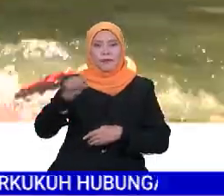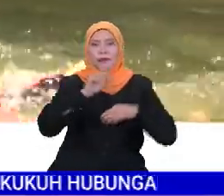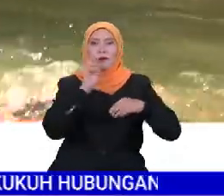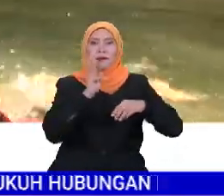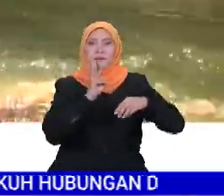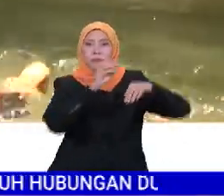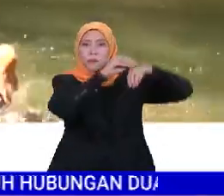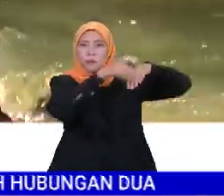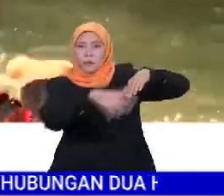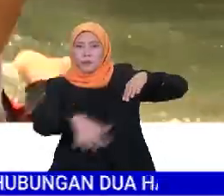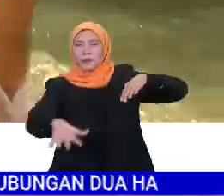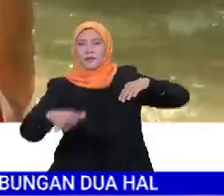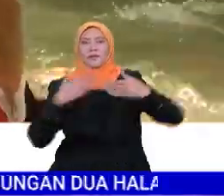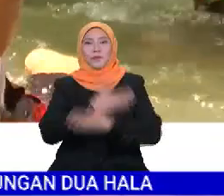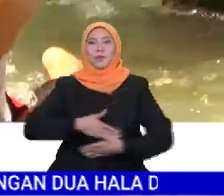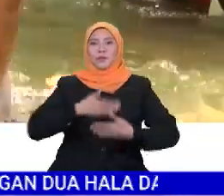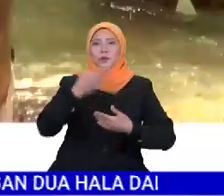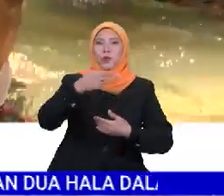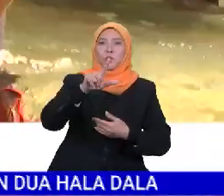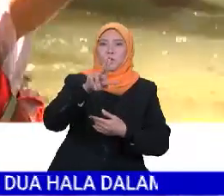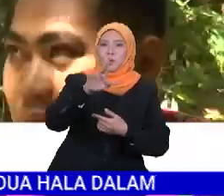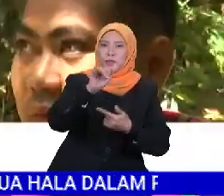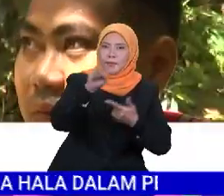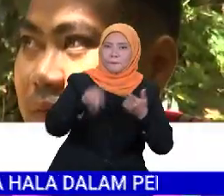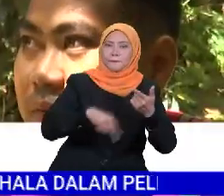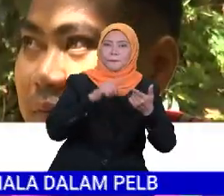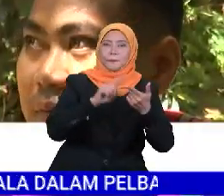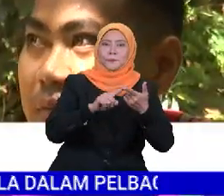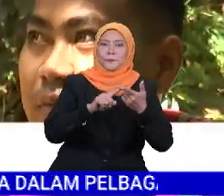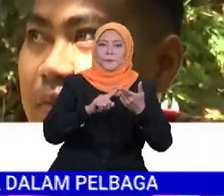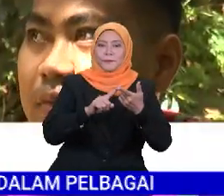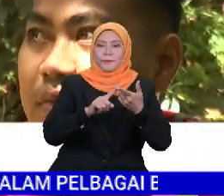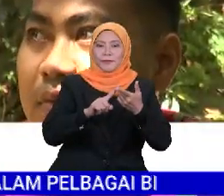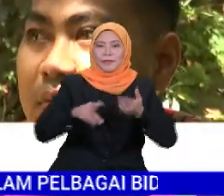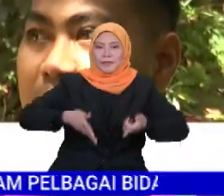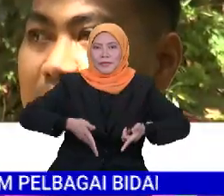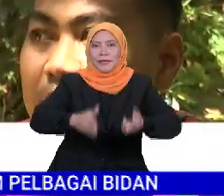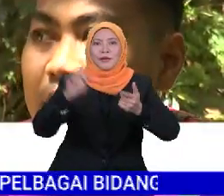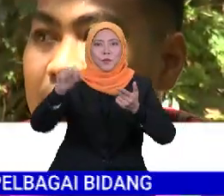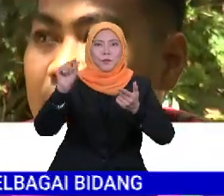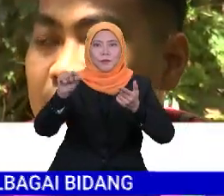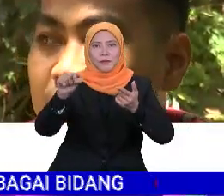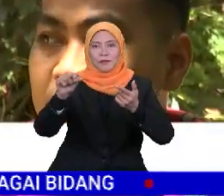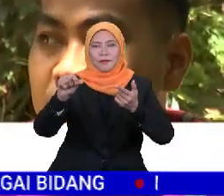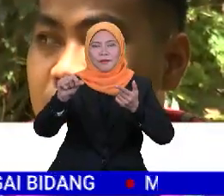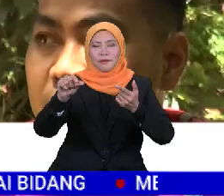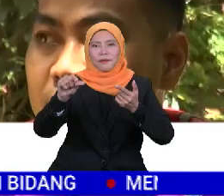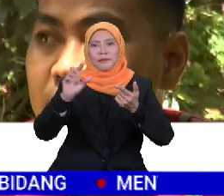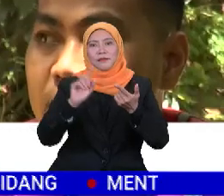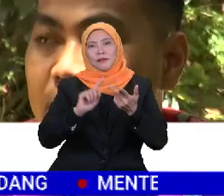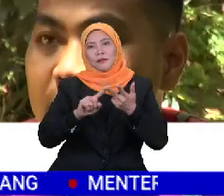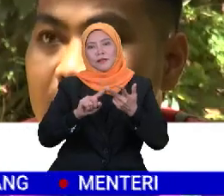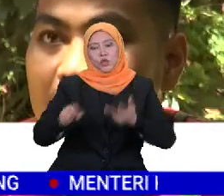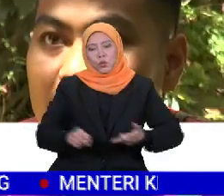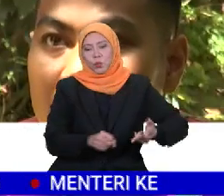air banyak adalah di kawasan rekreasi Ulu Yam, kawasan rekreasi Jalan Gombak, sepanjang Jalan Gombak ataupun